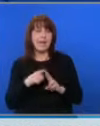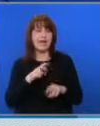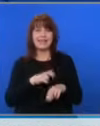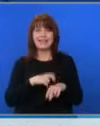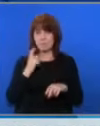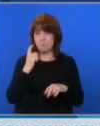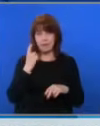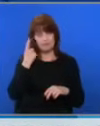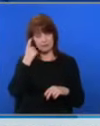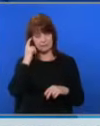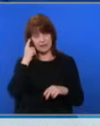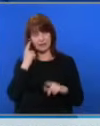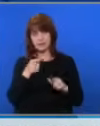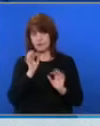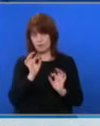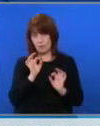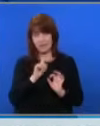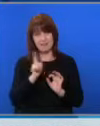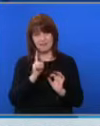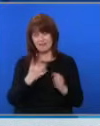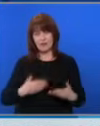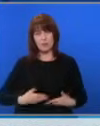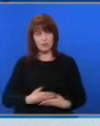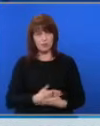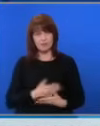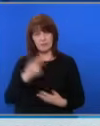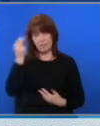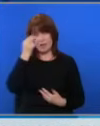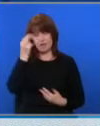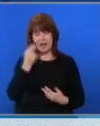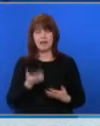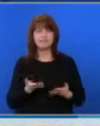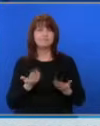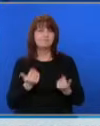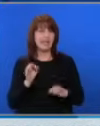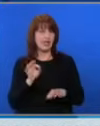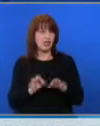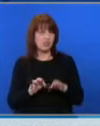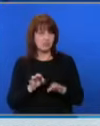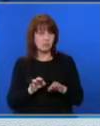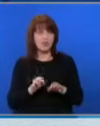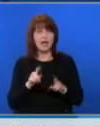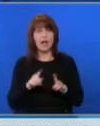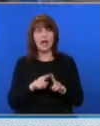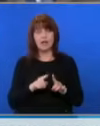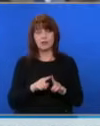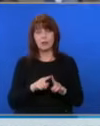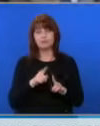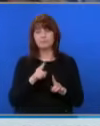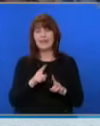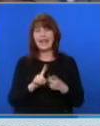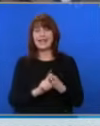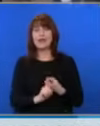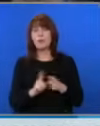Демократична България смятат, че в момента не са необходими на страната предсрочни парламентарни избори, като съпредседателят на ПП